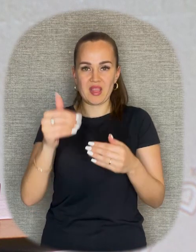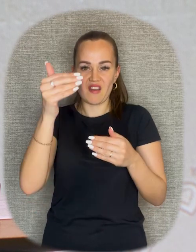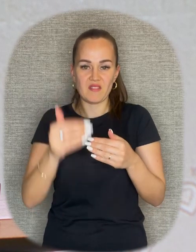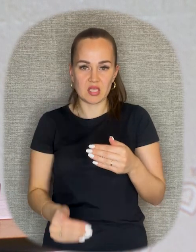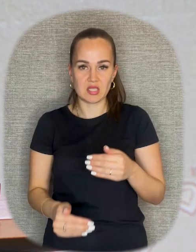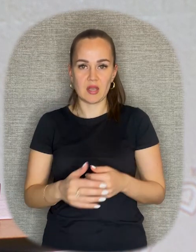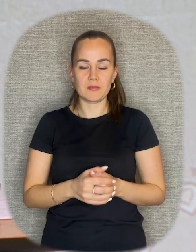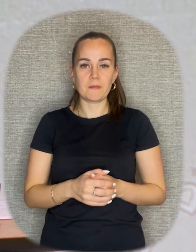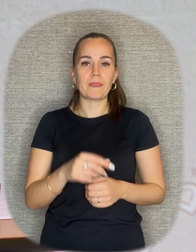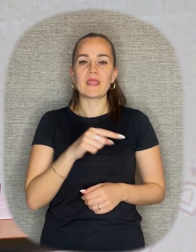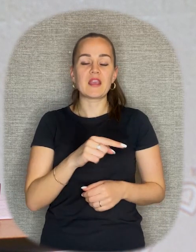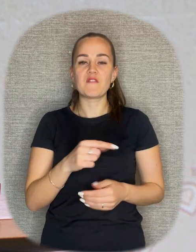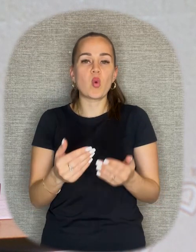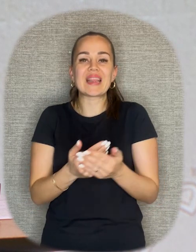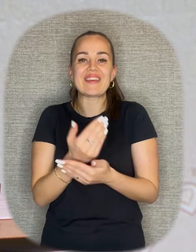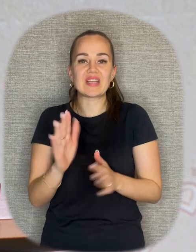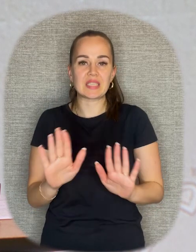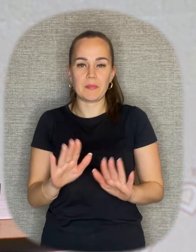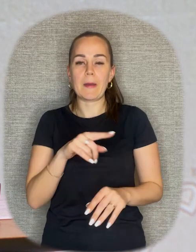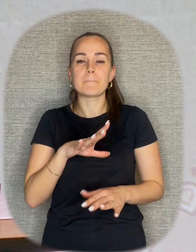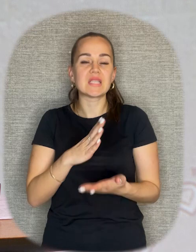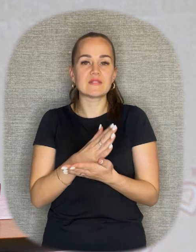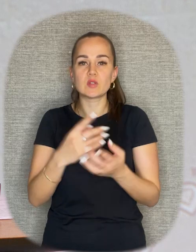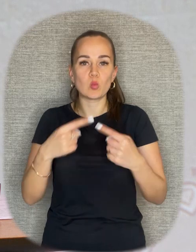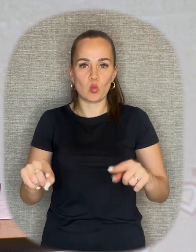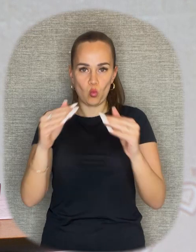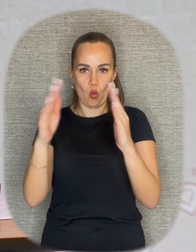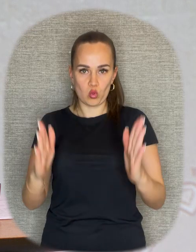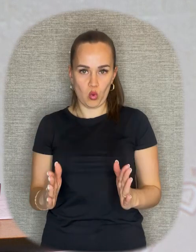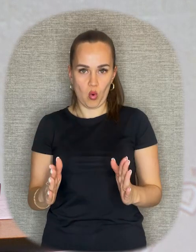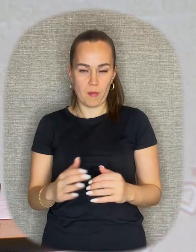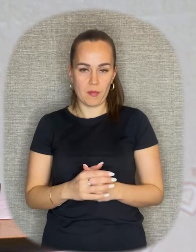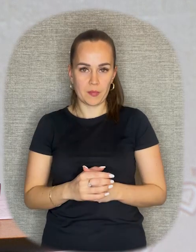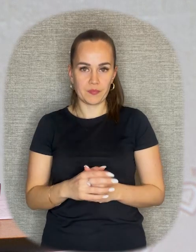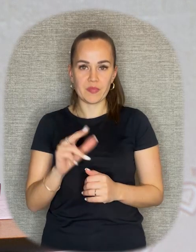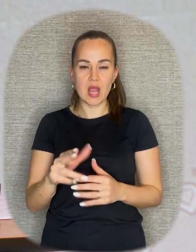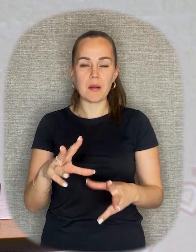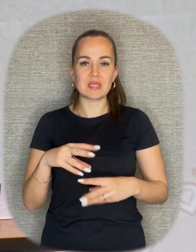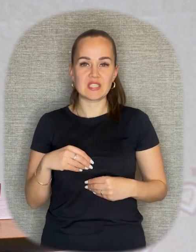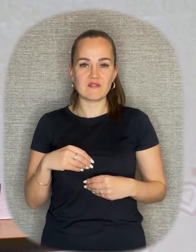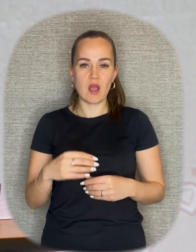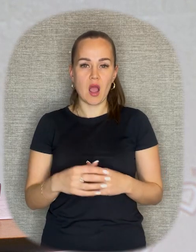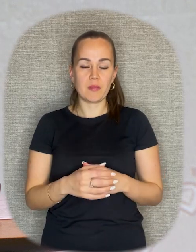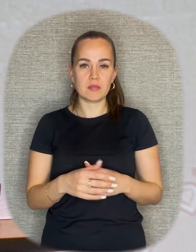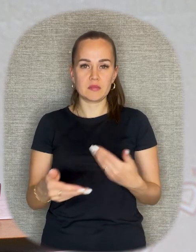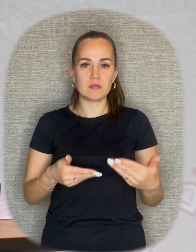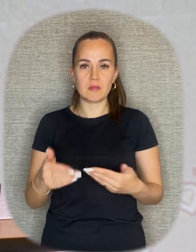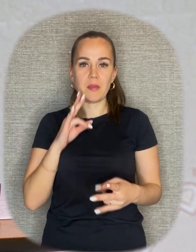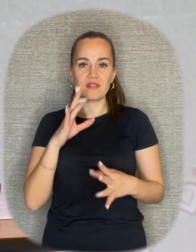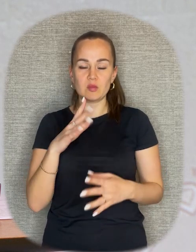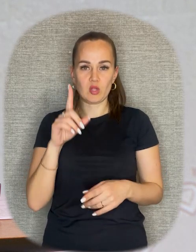этими фигурами на фасаде там а его не возобновили на самом деле там был совсем другой